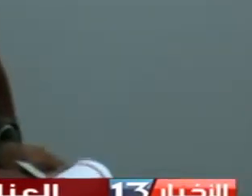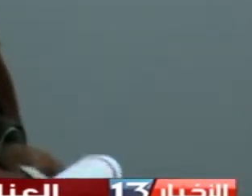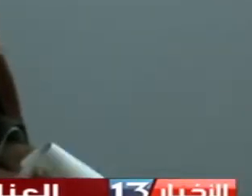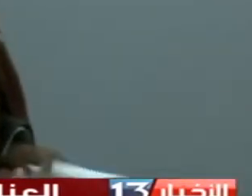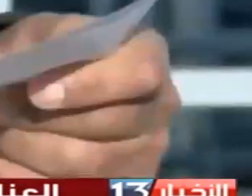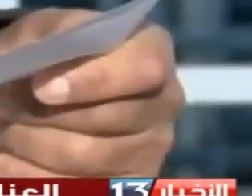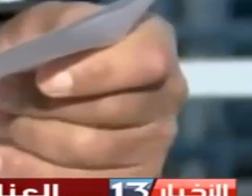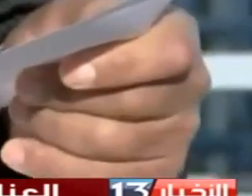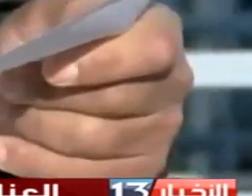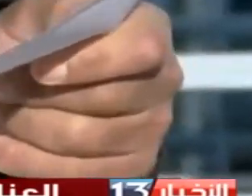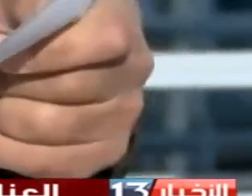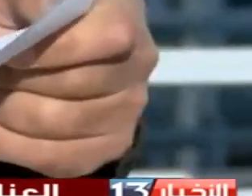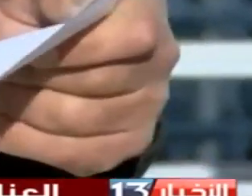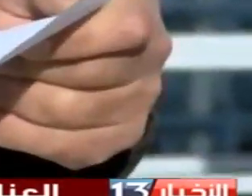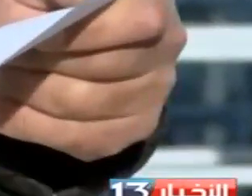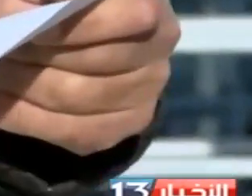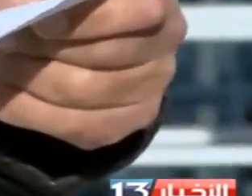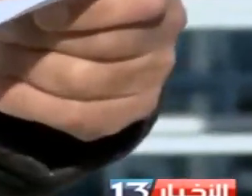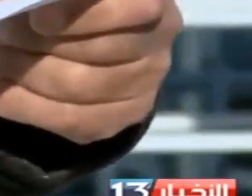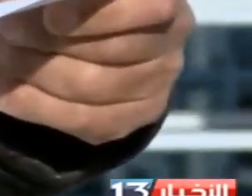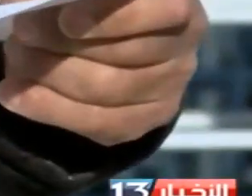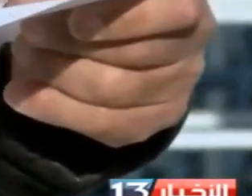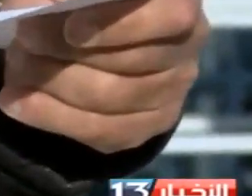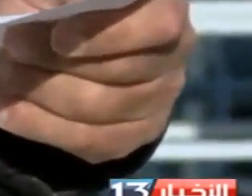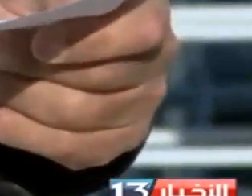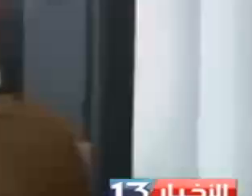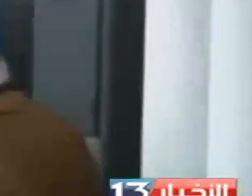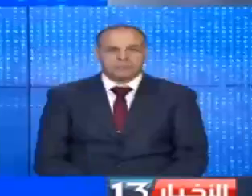مصالحهم منذ اكثر من عام